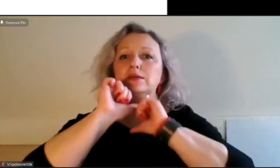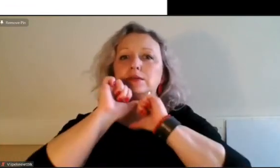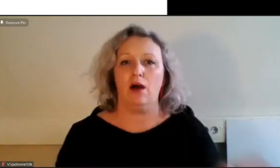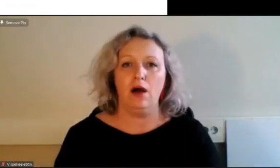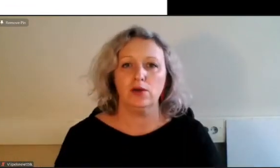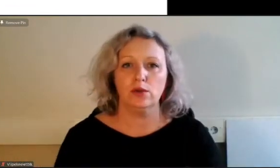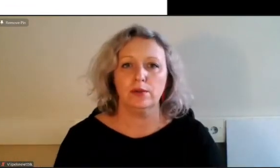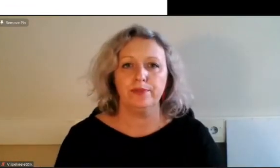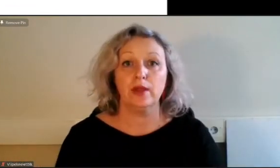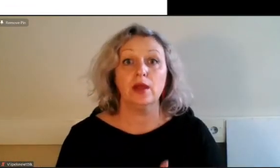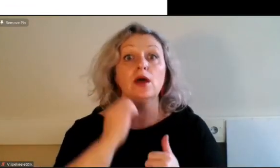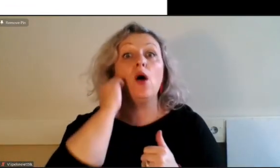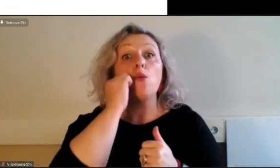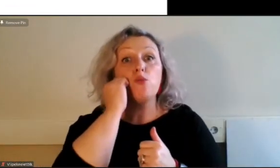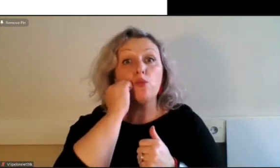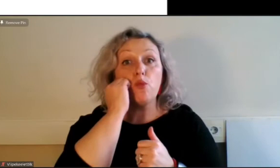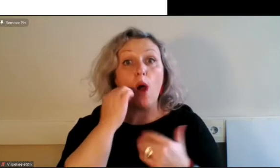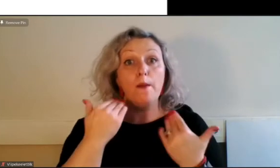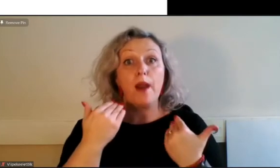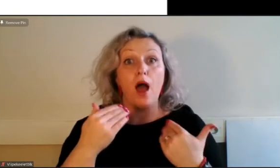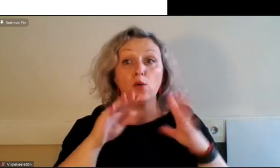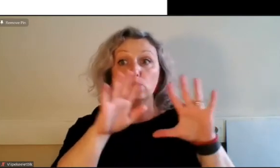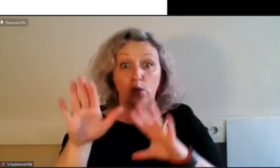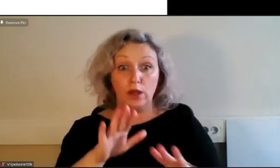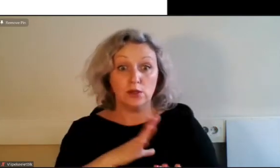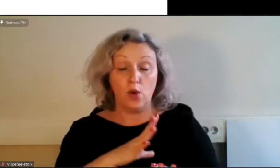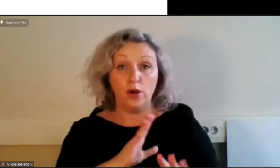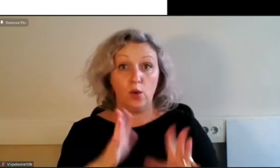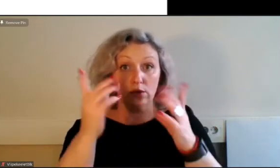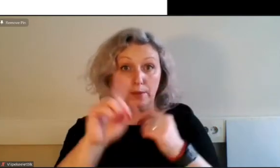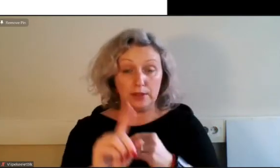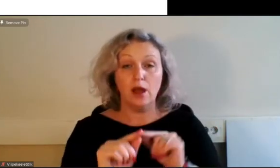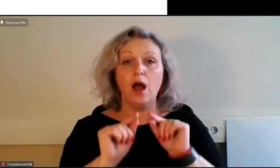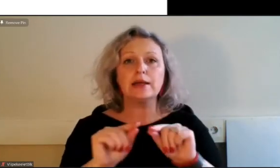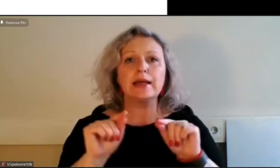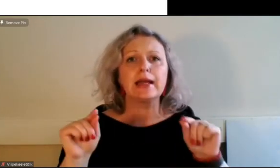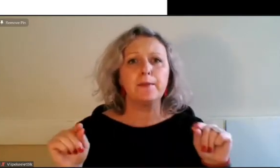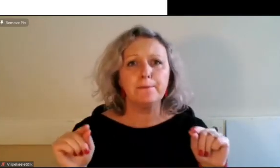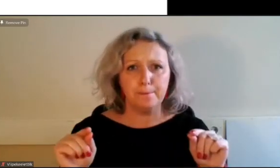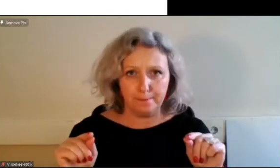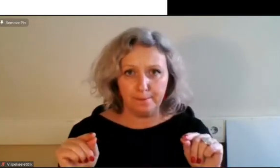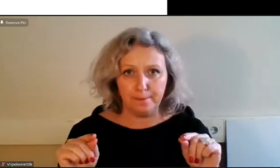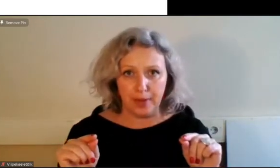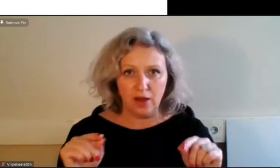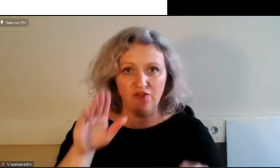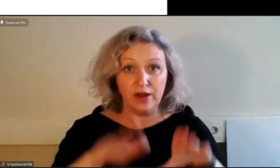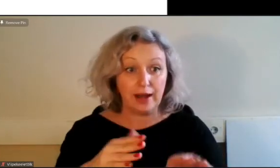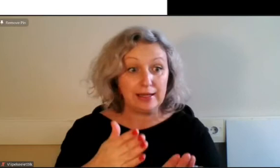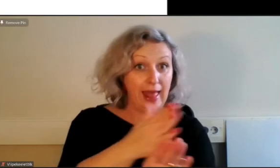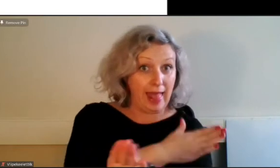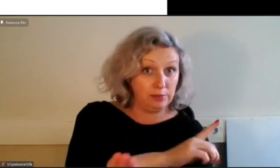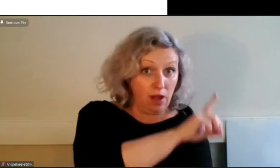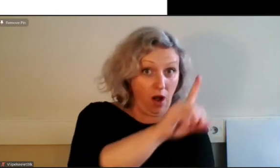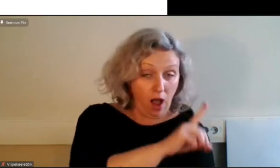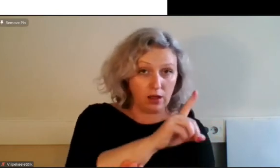Nendel, kes on põdenud, väga-väga varieeruv see immuunvastus. Ja kui neid inimesi